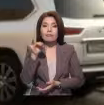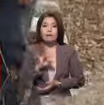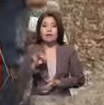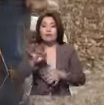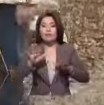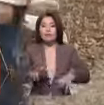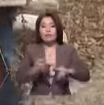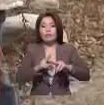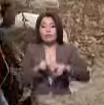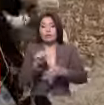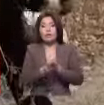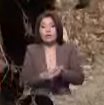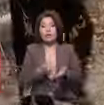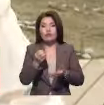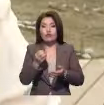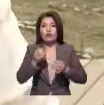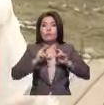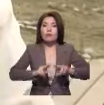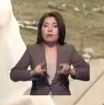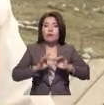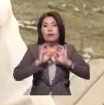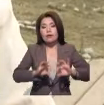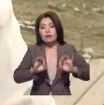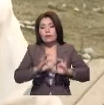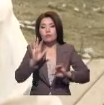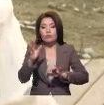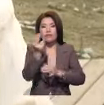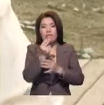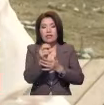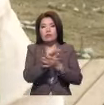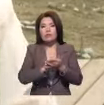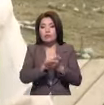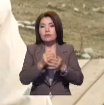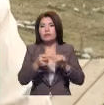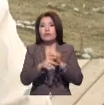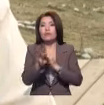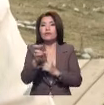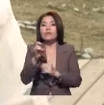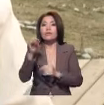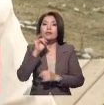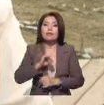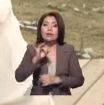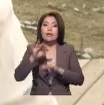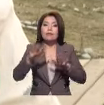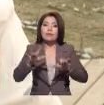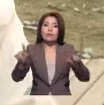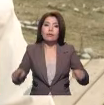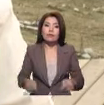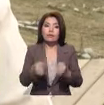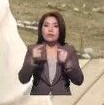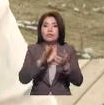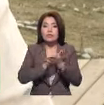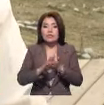осы акцияны жалғастырмақпыз. Вандализмнің белгілерін өшіру сонымен қатар осы еліміздің тарихи орындарын қалыптастырып, соны таза